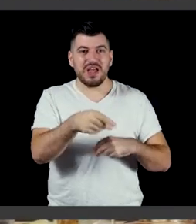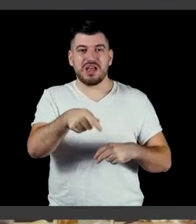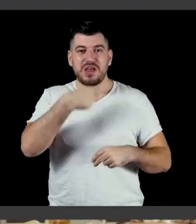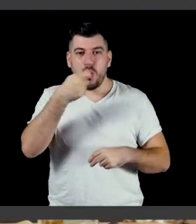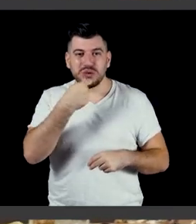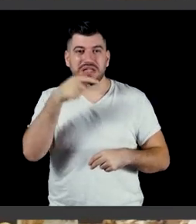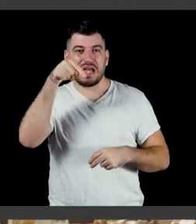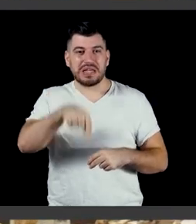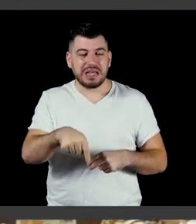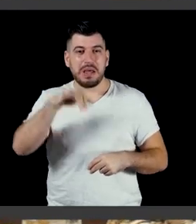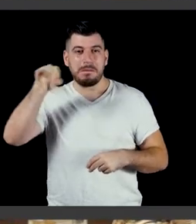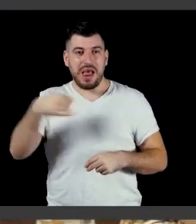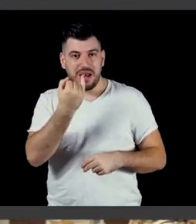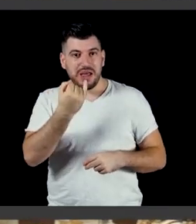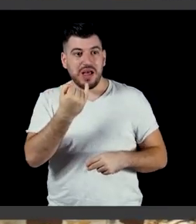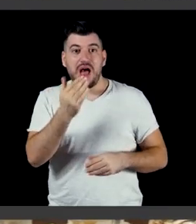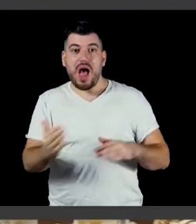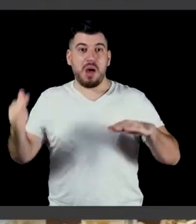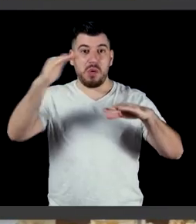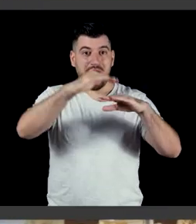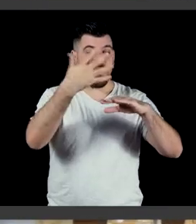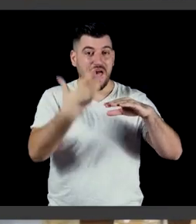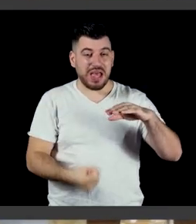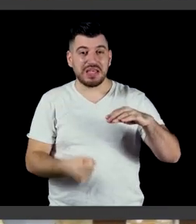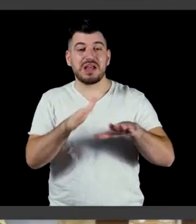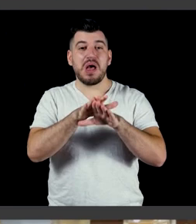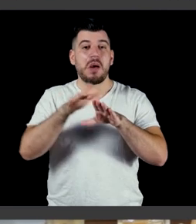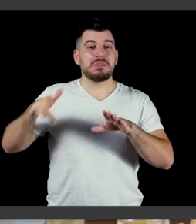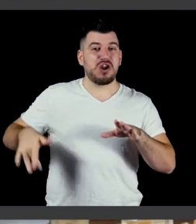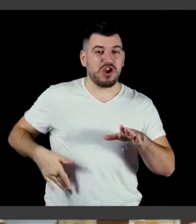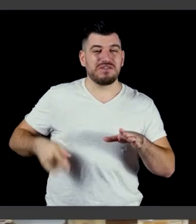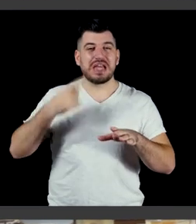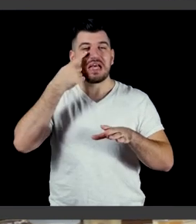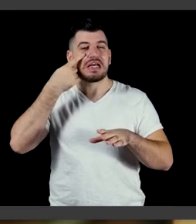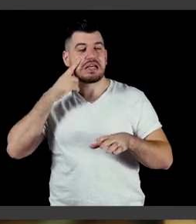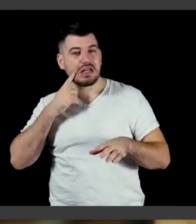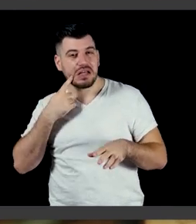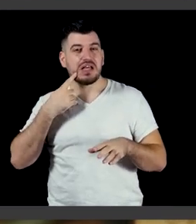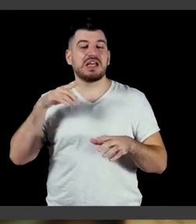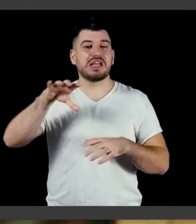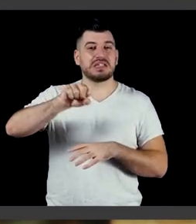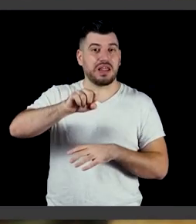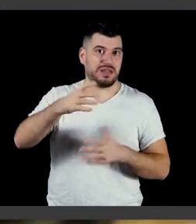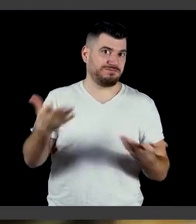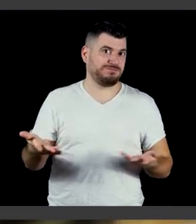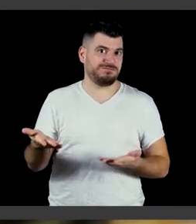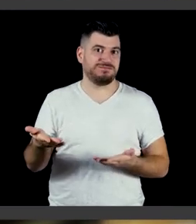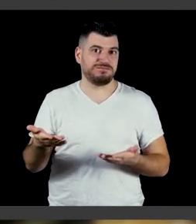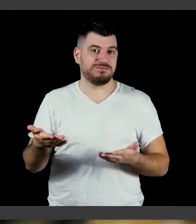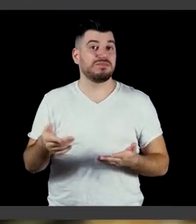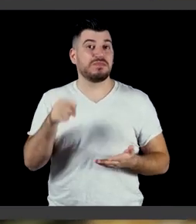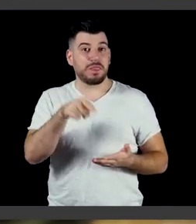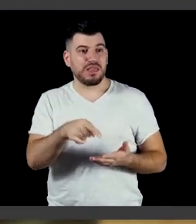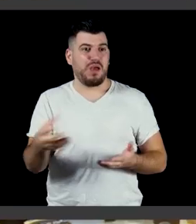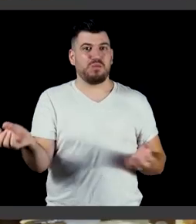μέλι. Αλλού. Από πάνω έχεις ψαρονέφρι με καραμελωμένα κρεμμύδια και ξύδι. Αλλού κι αυτό. Πας και το